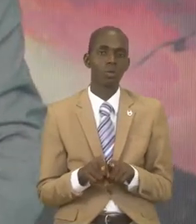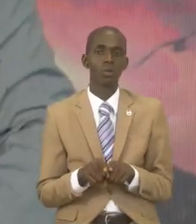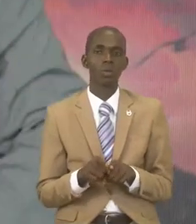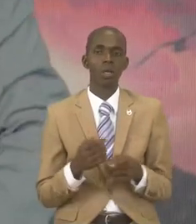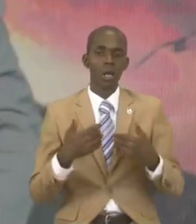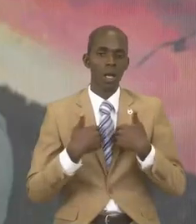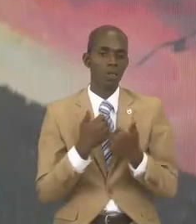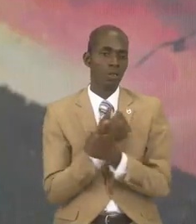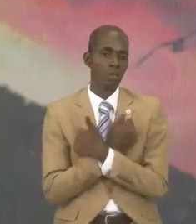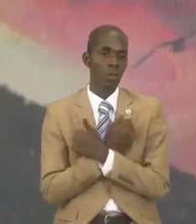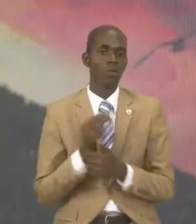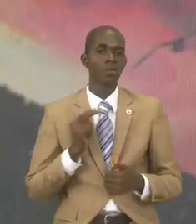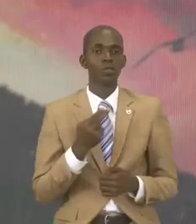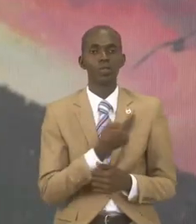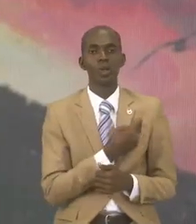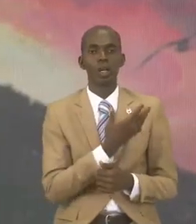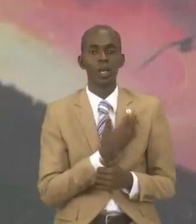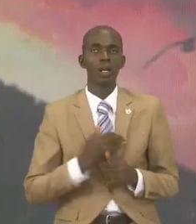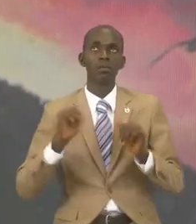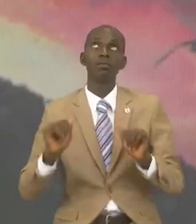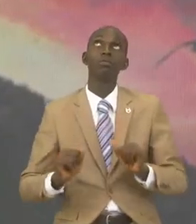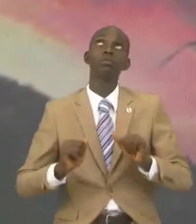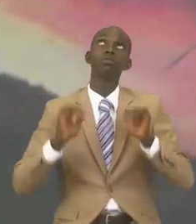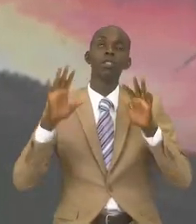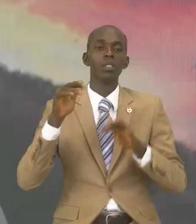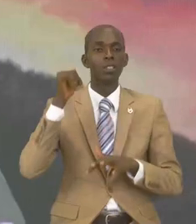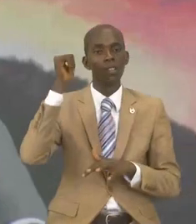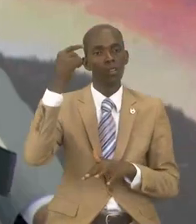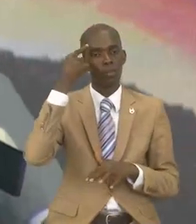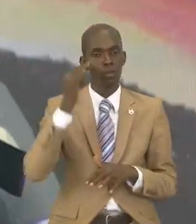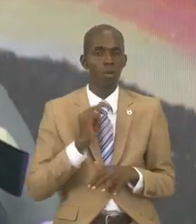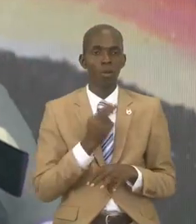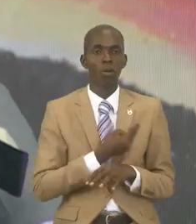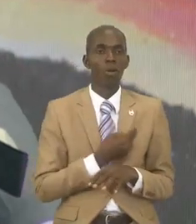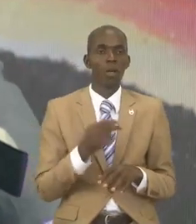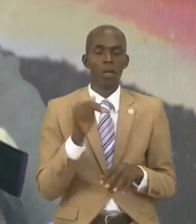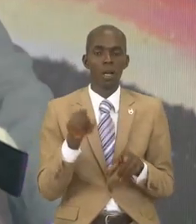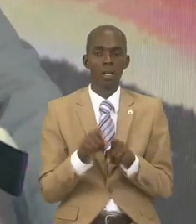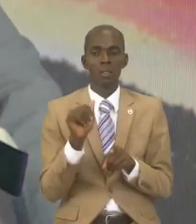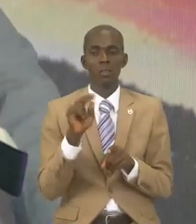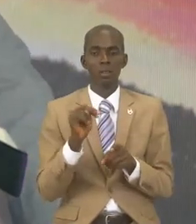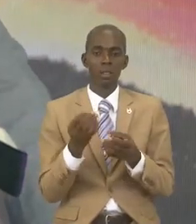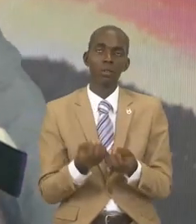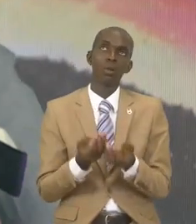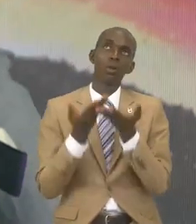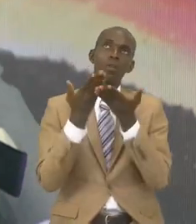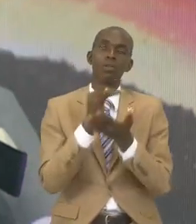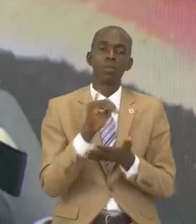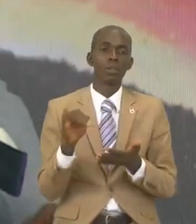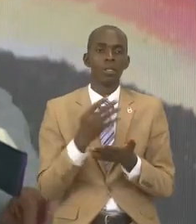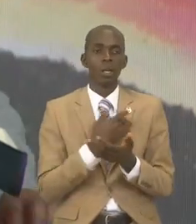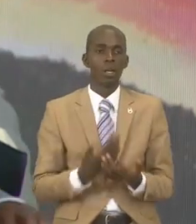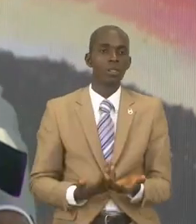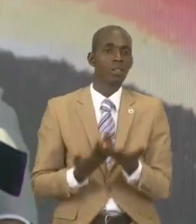Comme Christ nous a aimés et qui s'est livré lui-même à Dieu pour nous comme une offrande et un